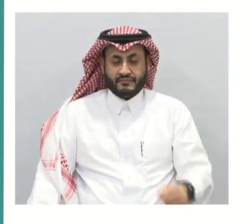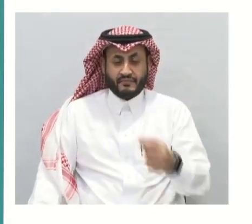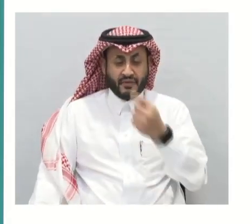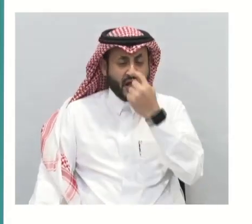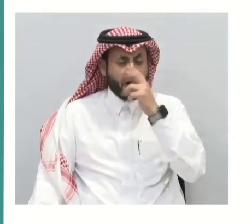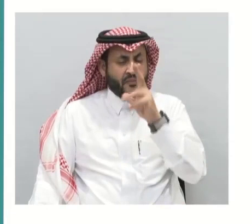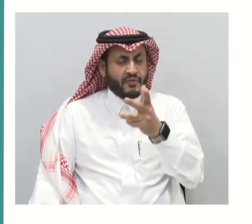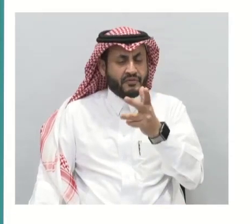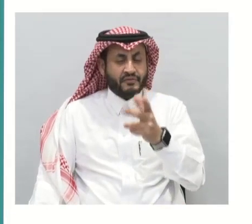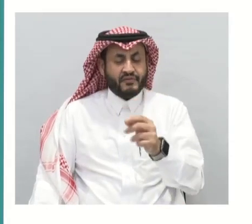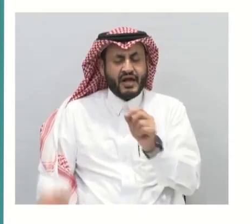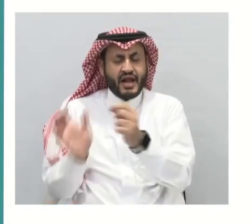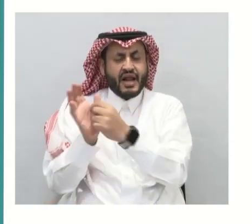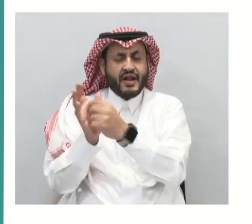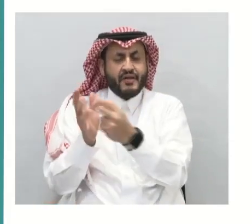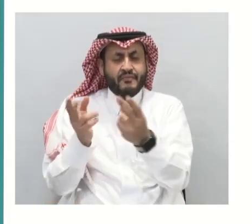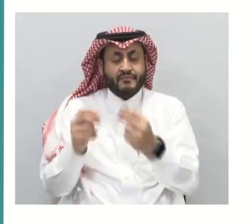مستقبلات شاميه